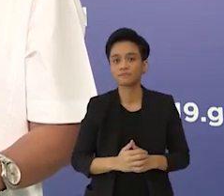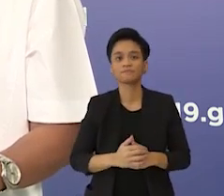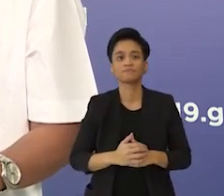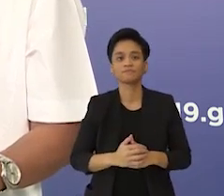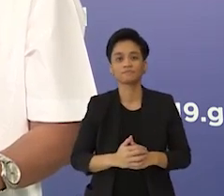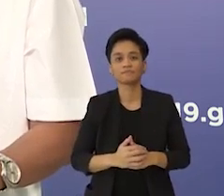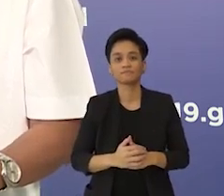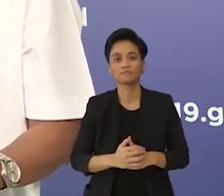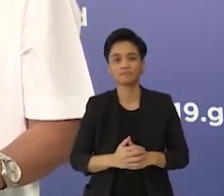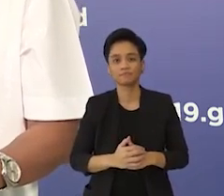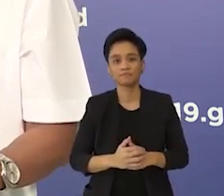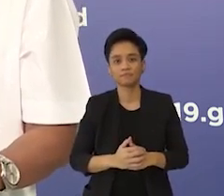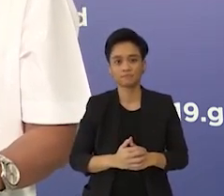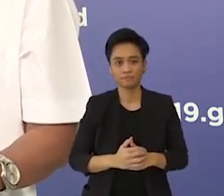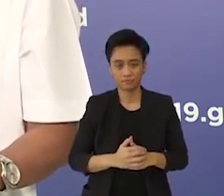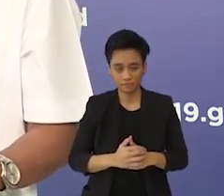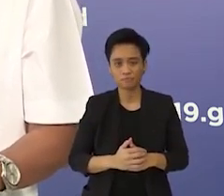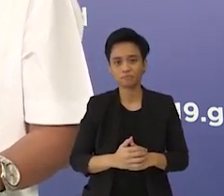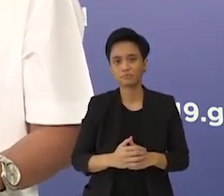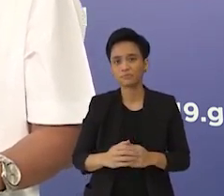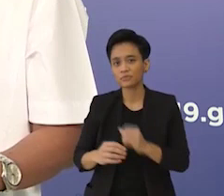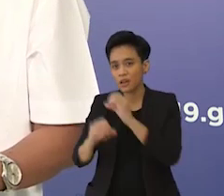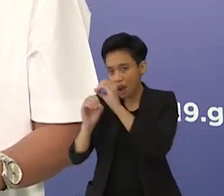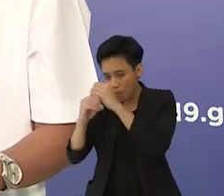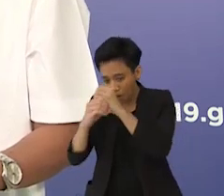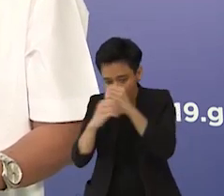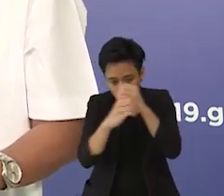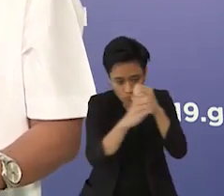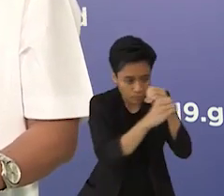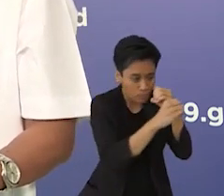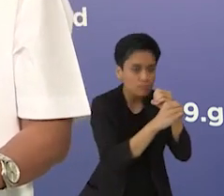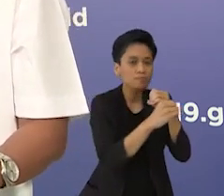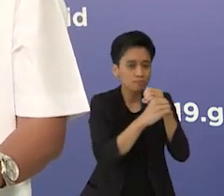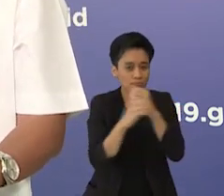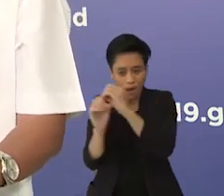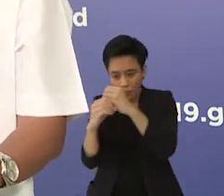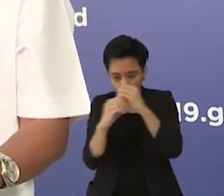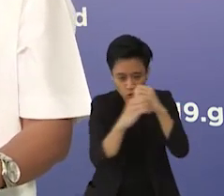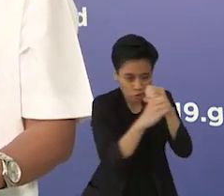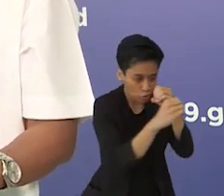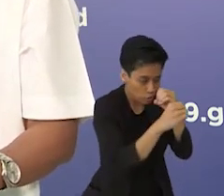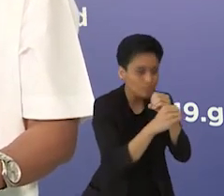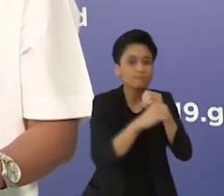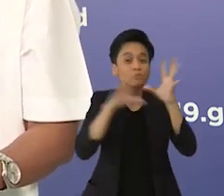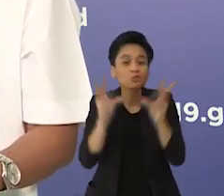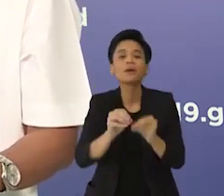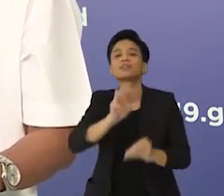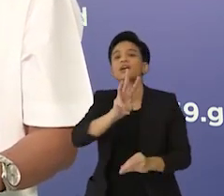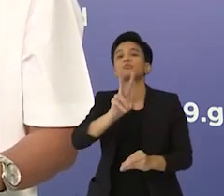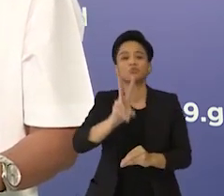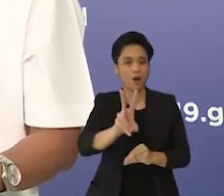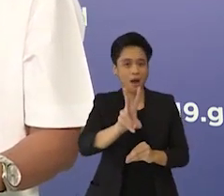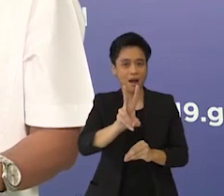melaksanakan full kegiatannya untuk melakukan pemeriksaan sudah lebih dari 32 LED yang